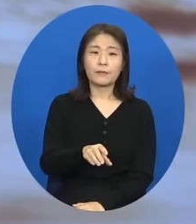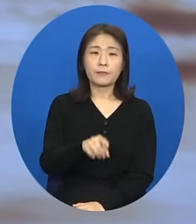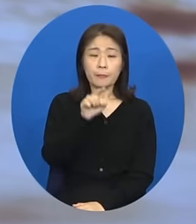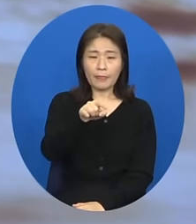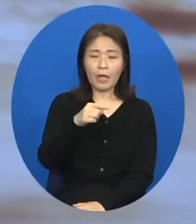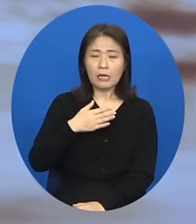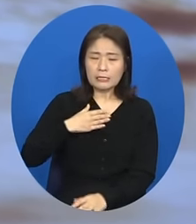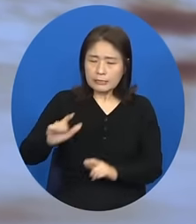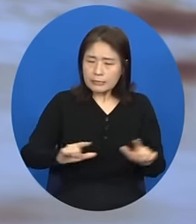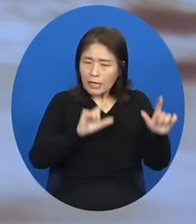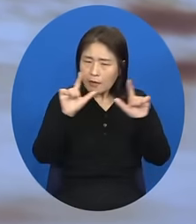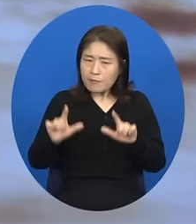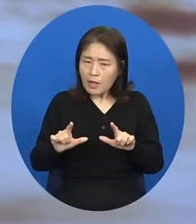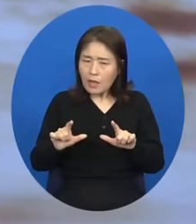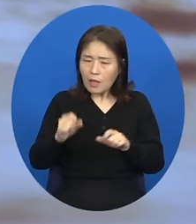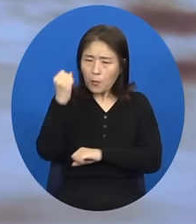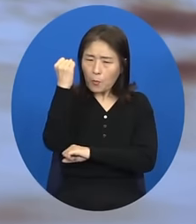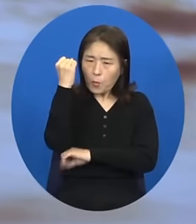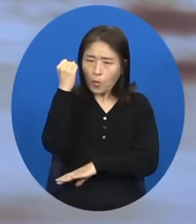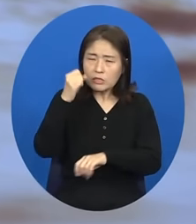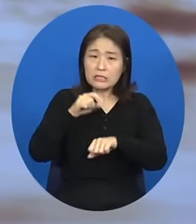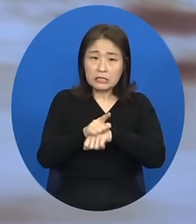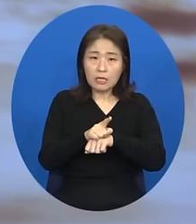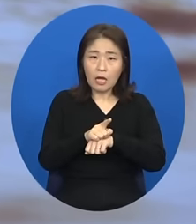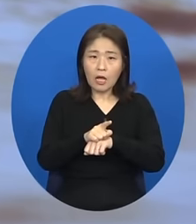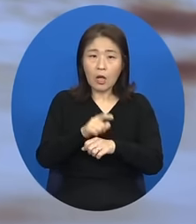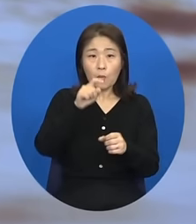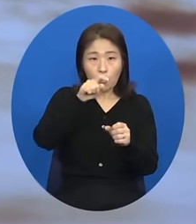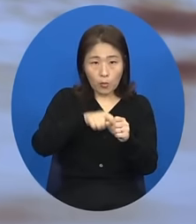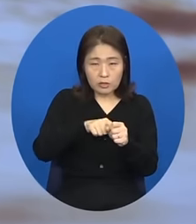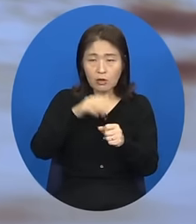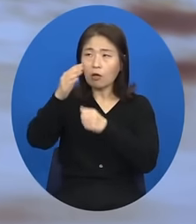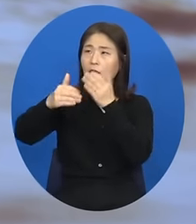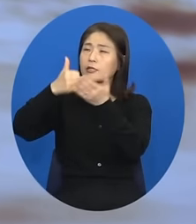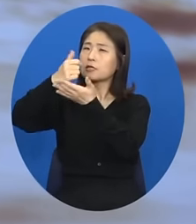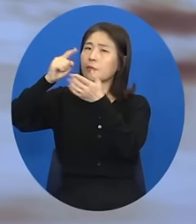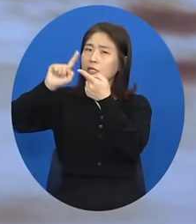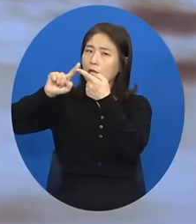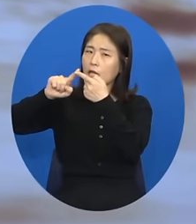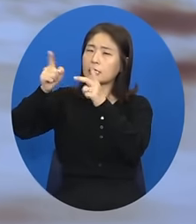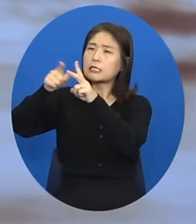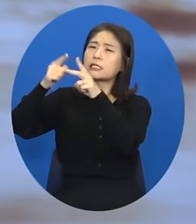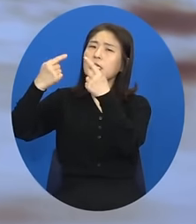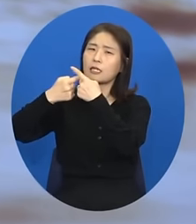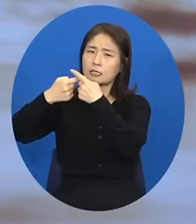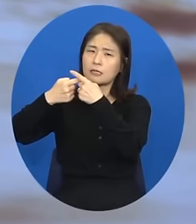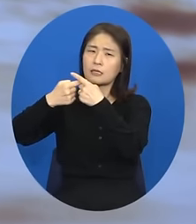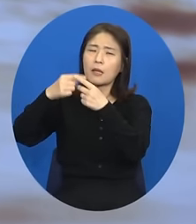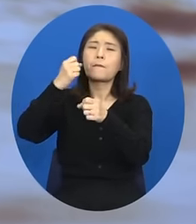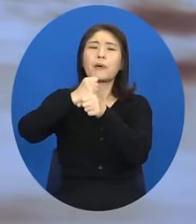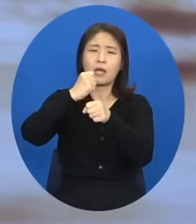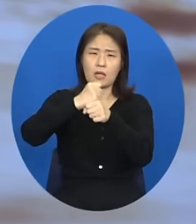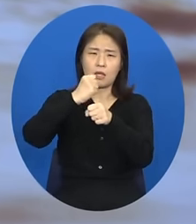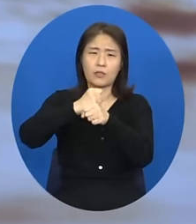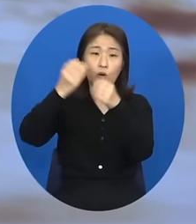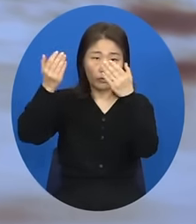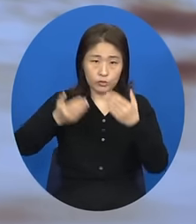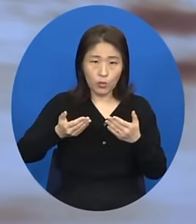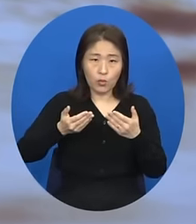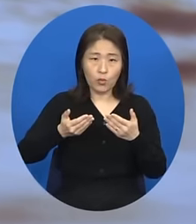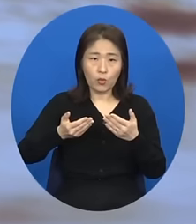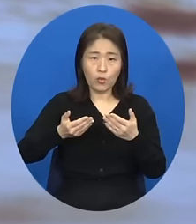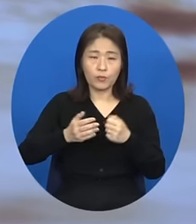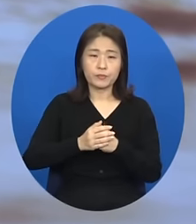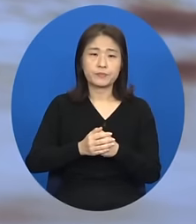삶의 본질과 목적, 하나님에 대한 이해를 형성한다. 그리스도인이 되는 것은 예수 그리스도의 십자가